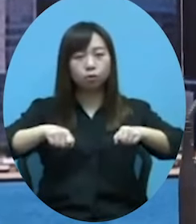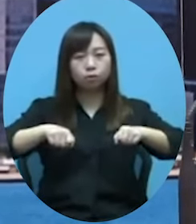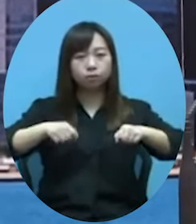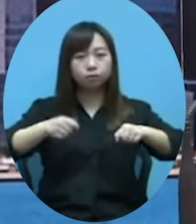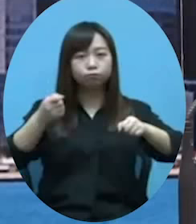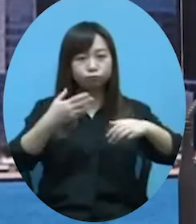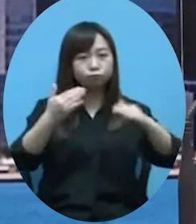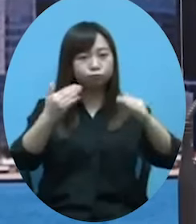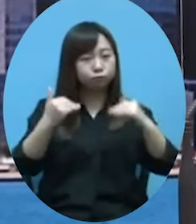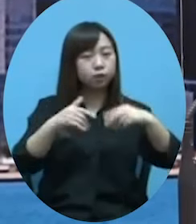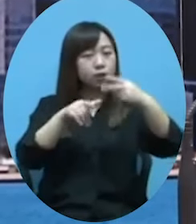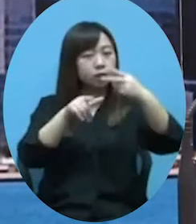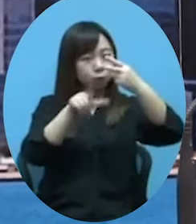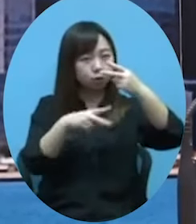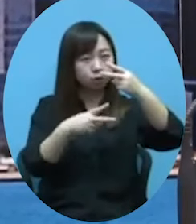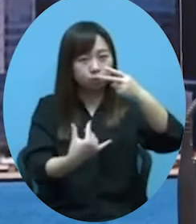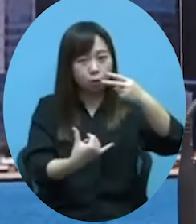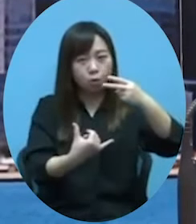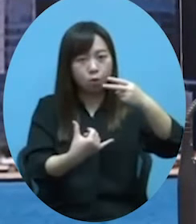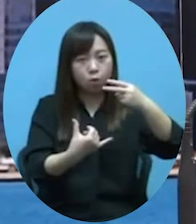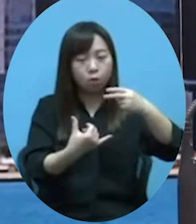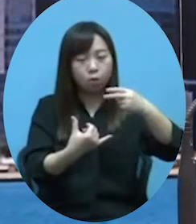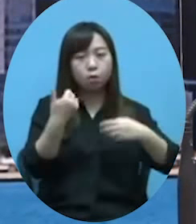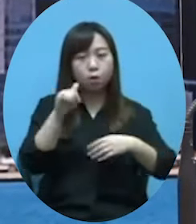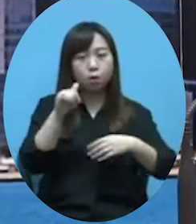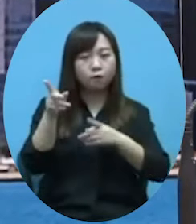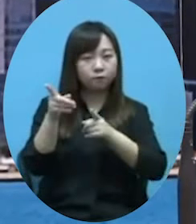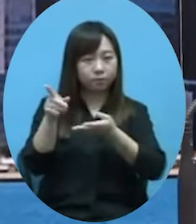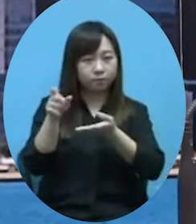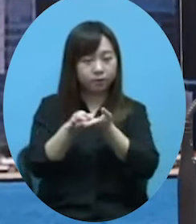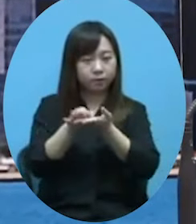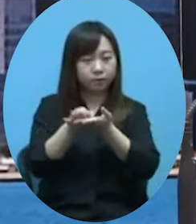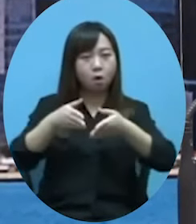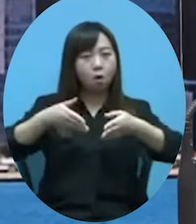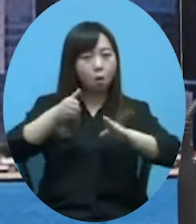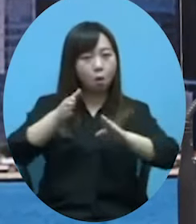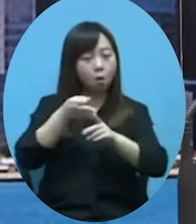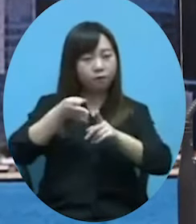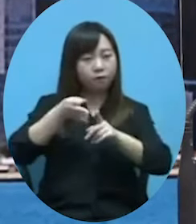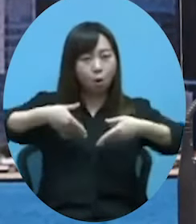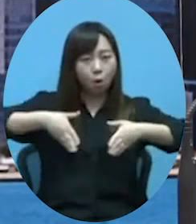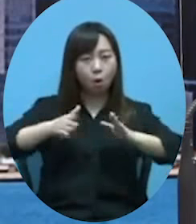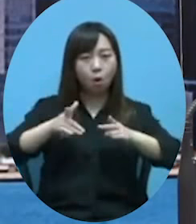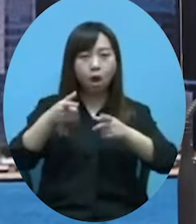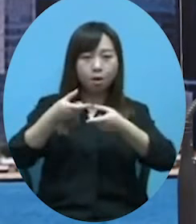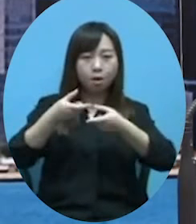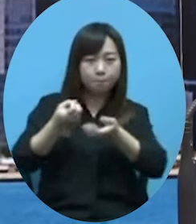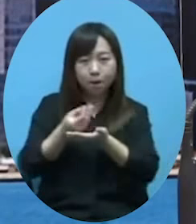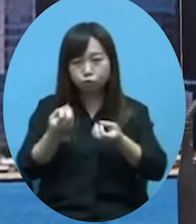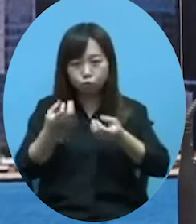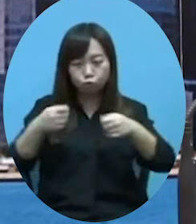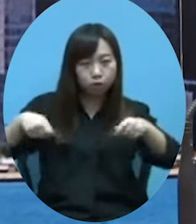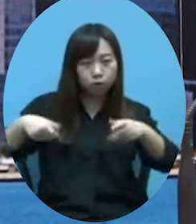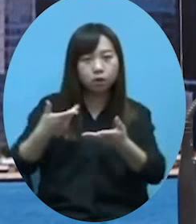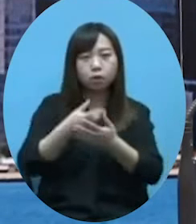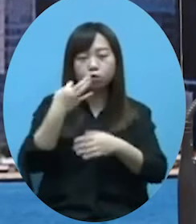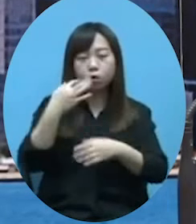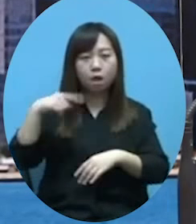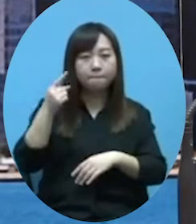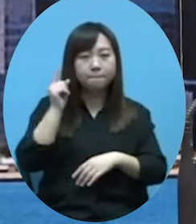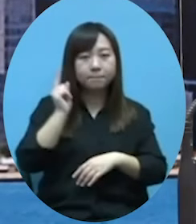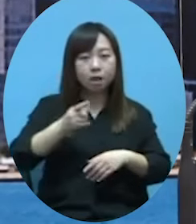然後26日就去過一個市美菲露的街市還有去過八德申街的